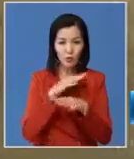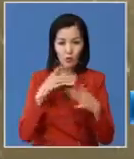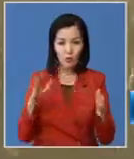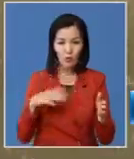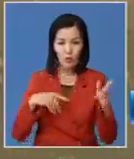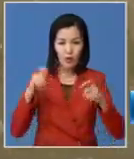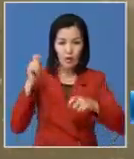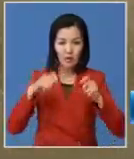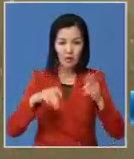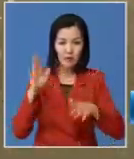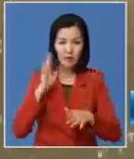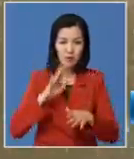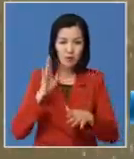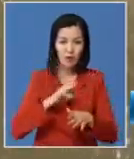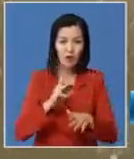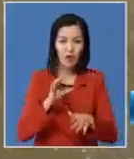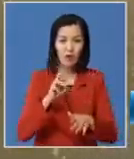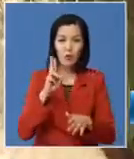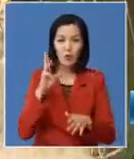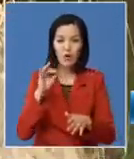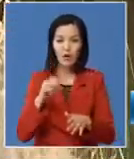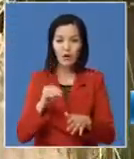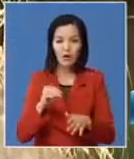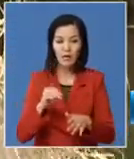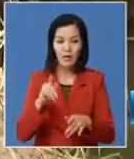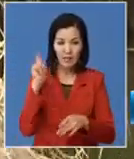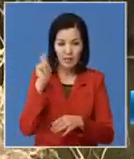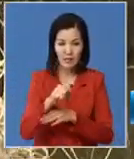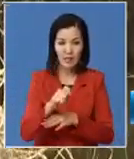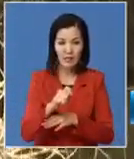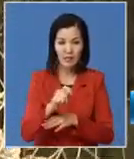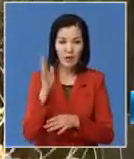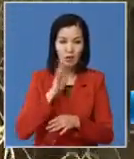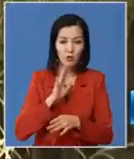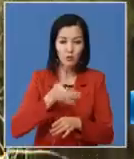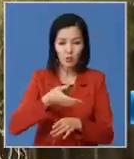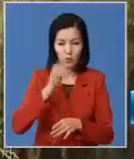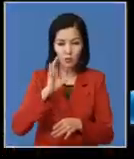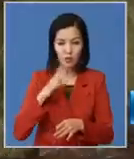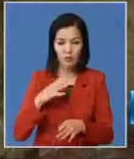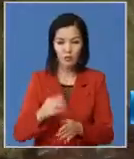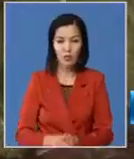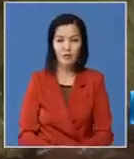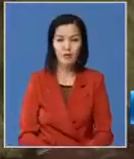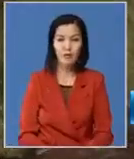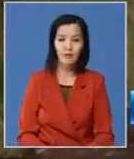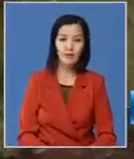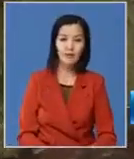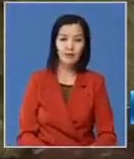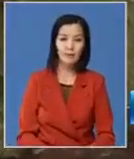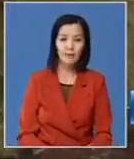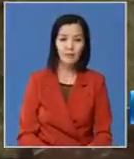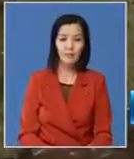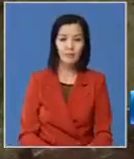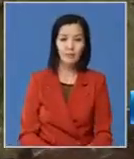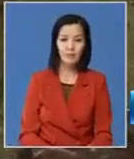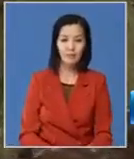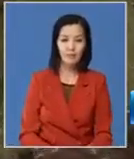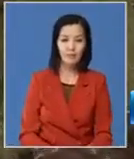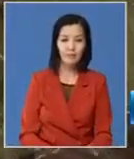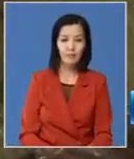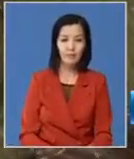шараға облыс әкімдігі қолдау көрсеткен. Бизнес форумның жоғары деңгейде өтуіне Жәнекенов атындағы жобалау институты мен